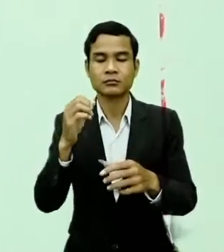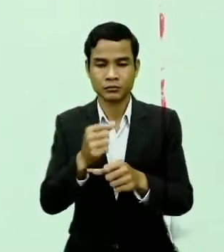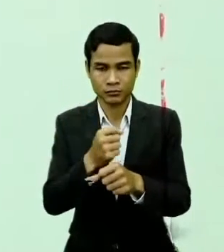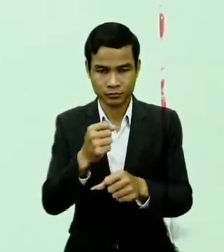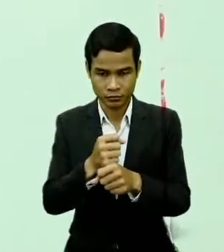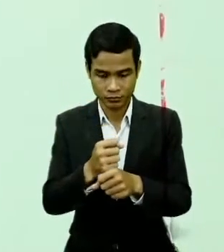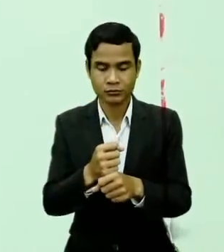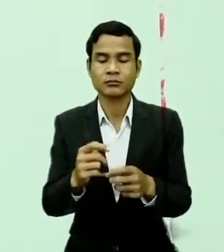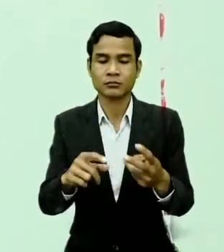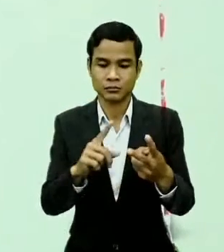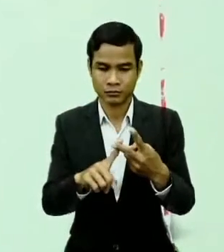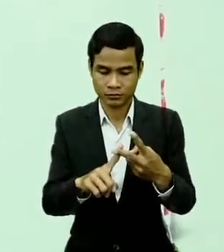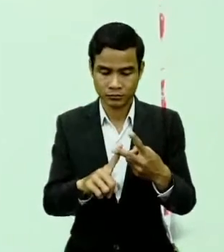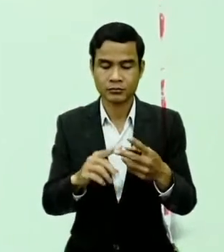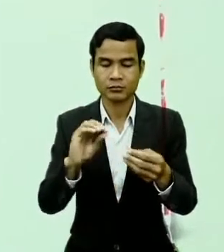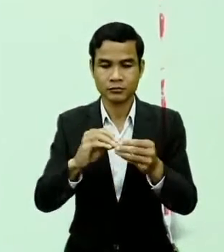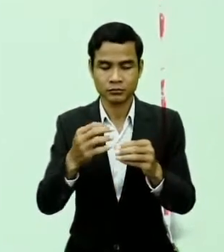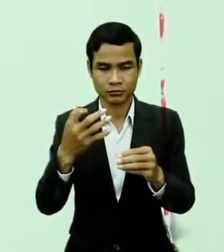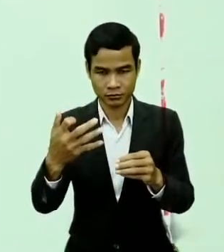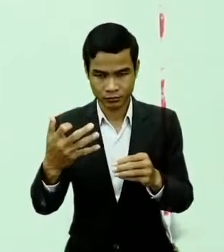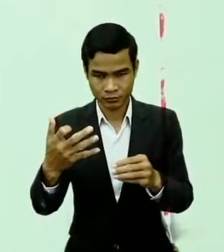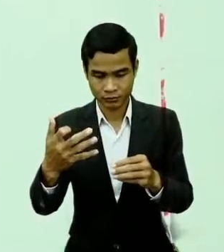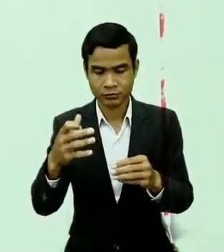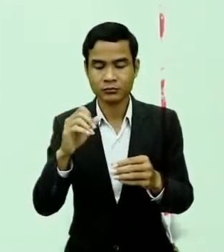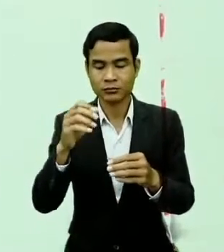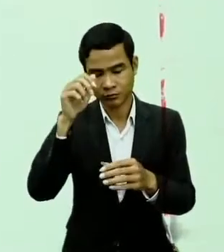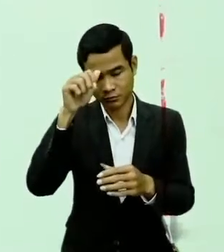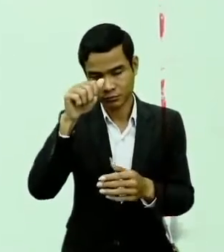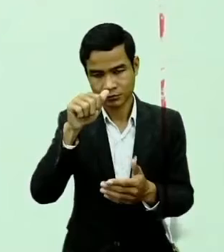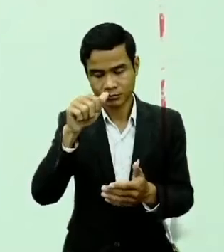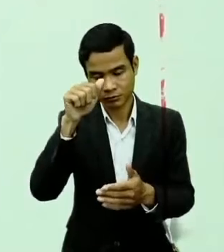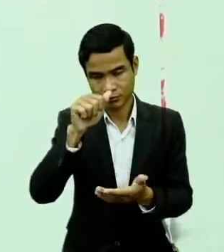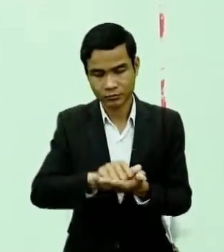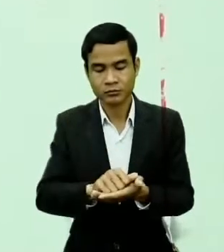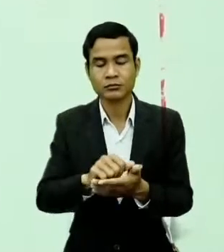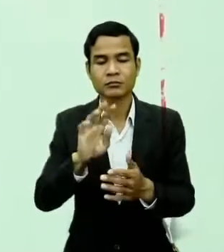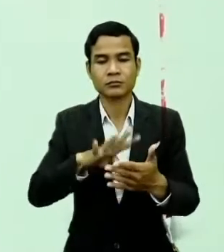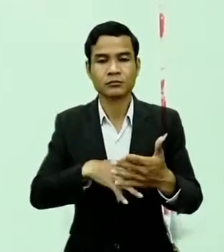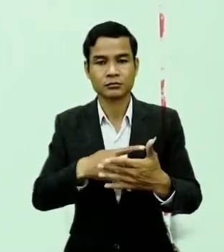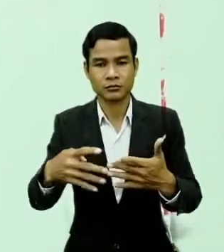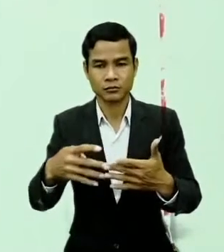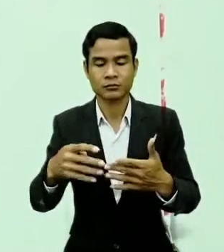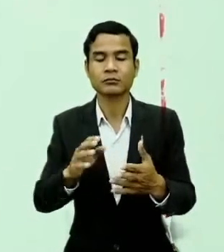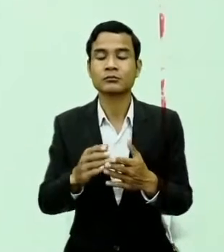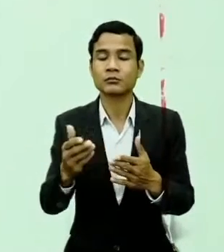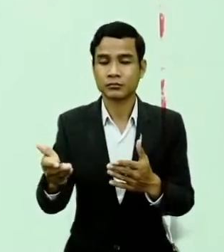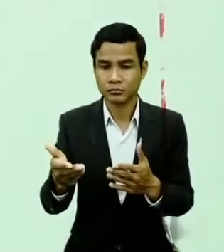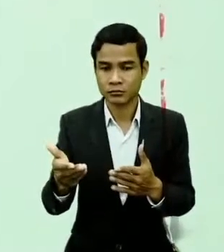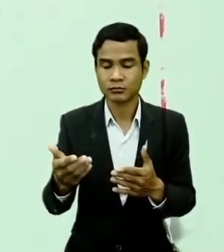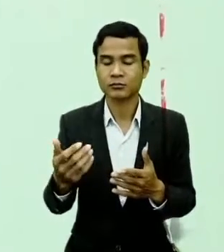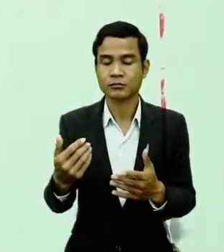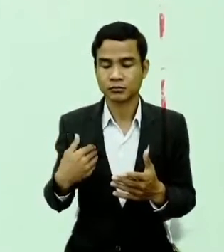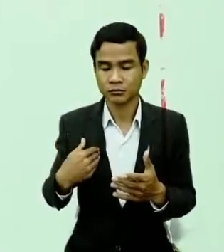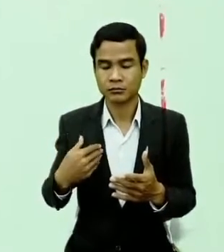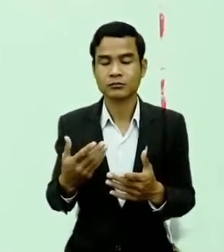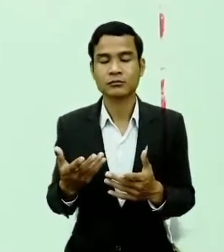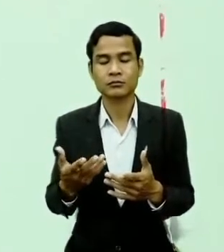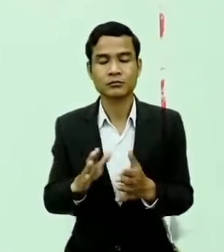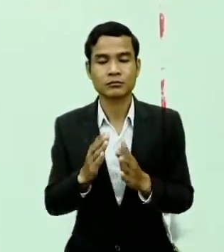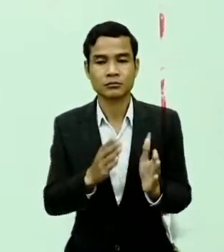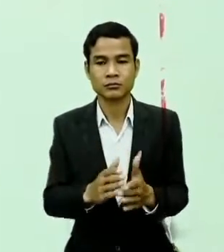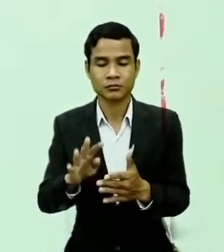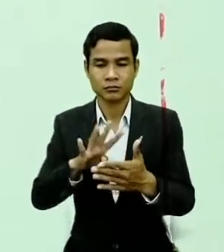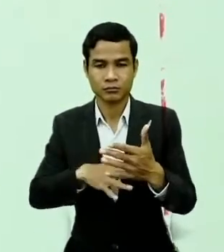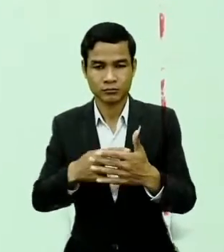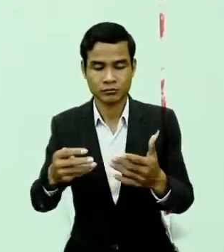cá nâng chậm nội tì bàm bấy ca xâm rạch phèn cá ta dương trừ rịp chom phèn cá dạng đổi mật